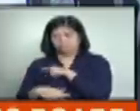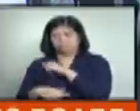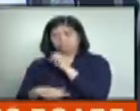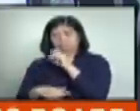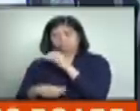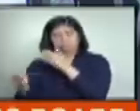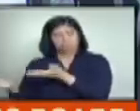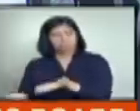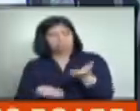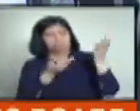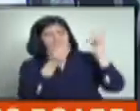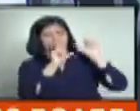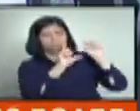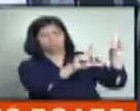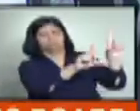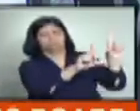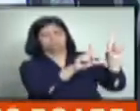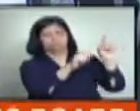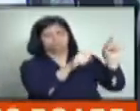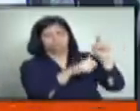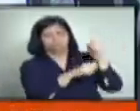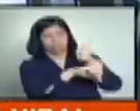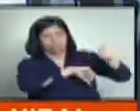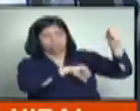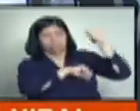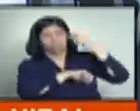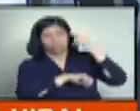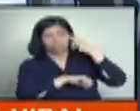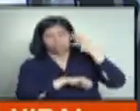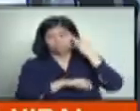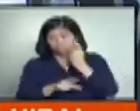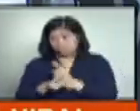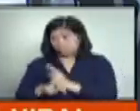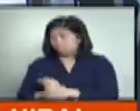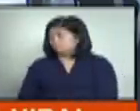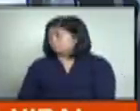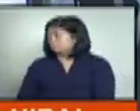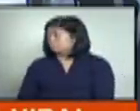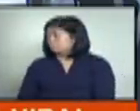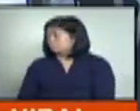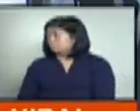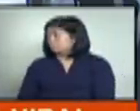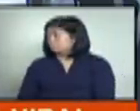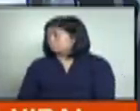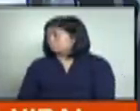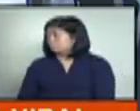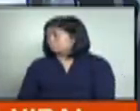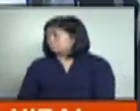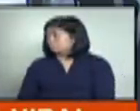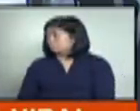para ipasa yung CC sa kanila. Ganun ba? Kaya ka dinala rito?